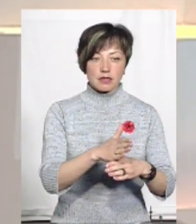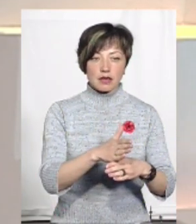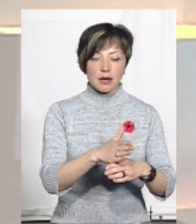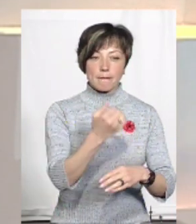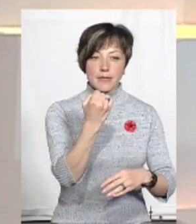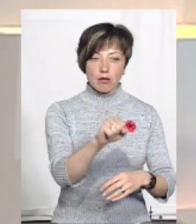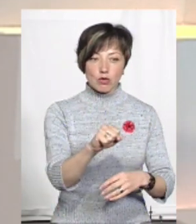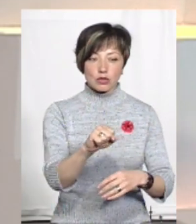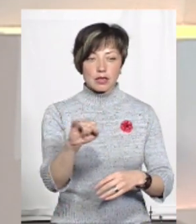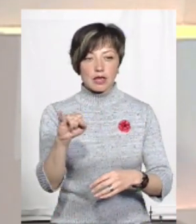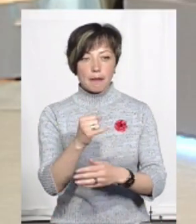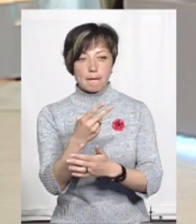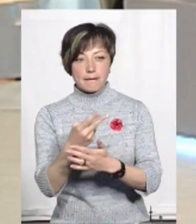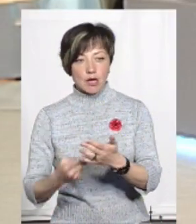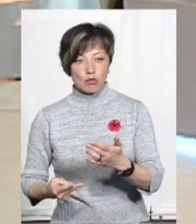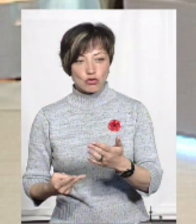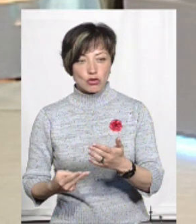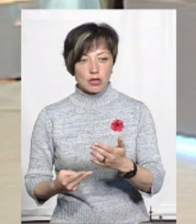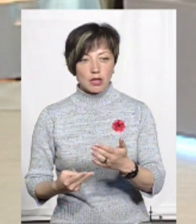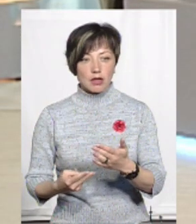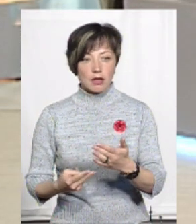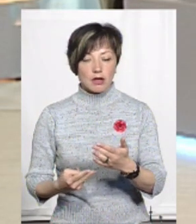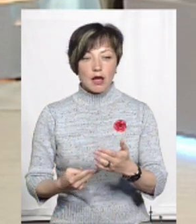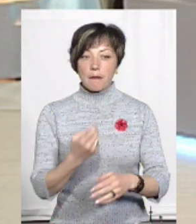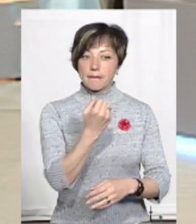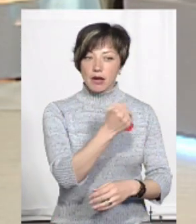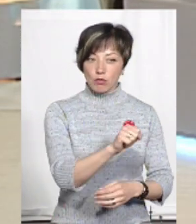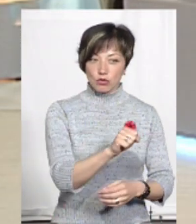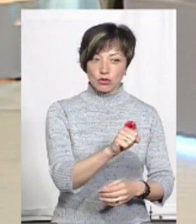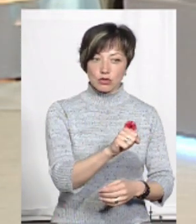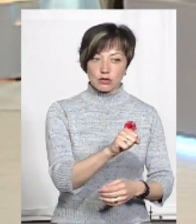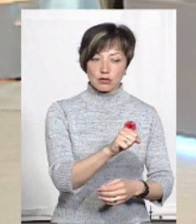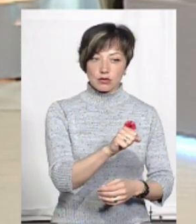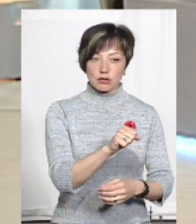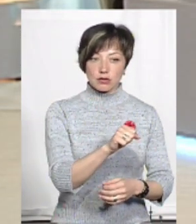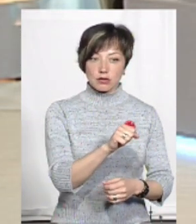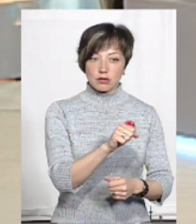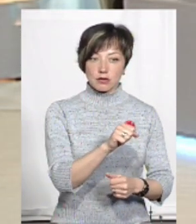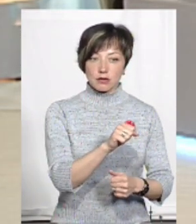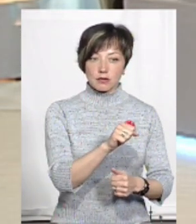на переможців і переможених. Так. Переможці,